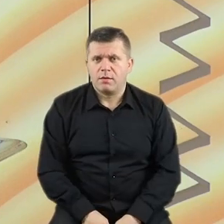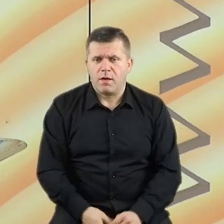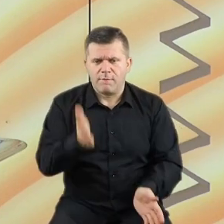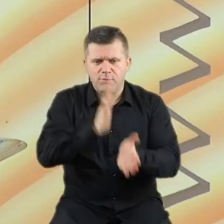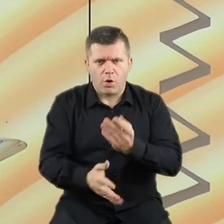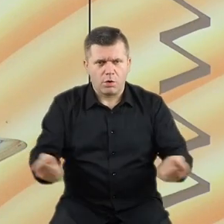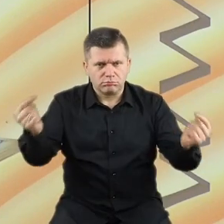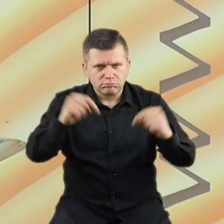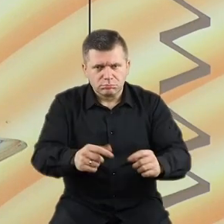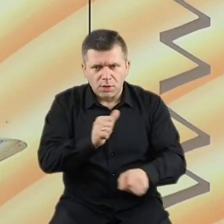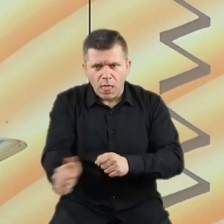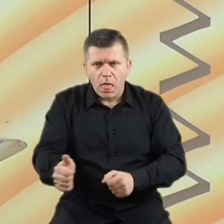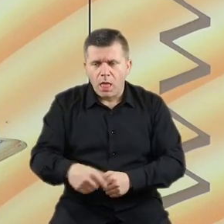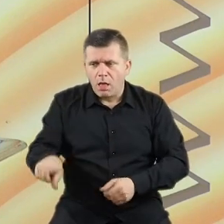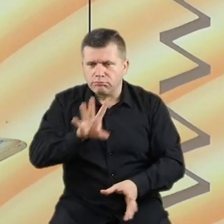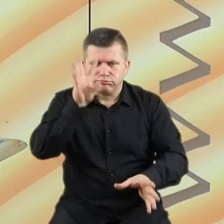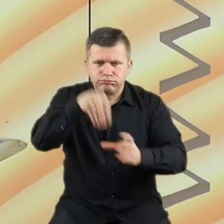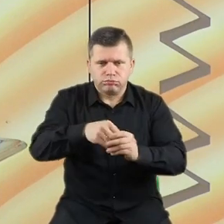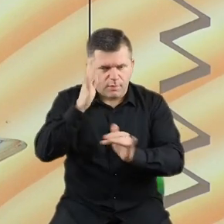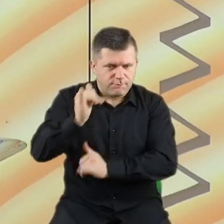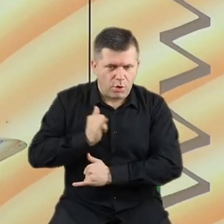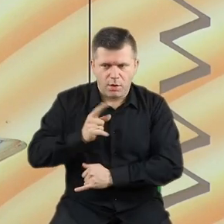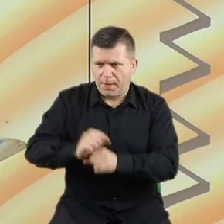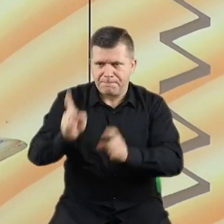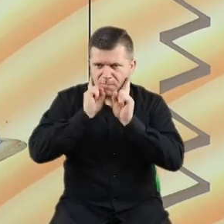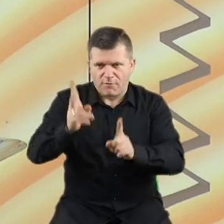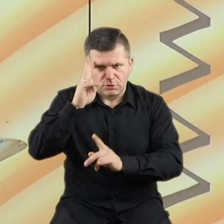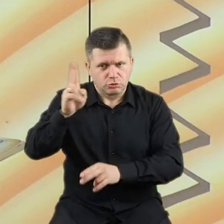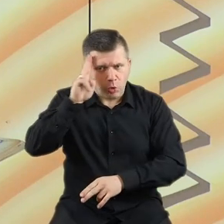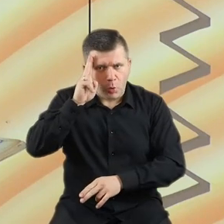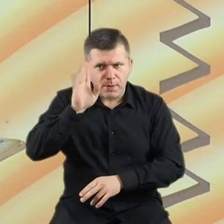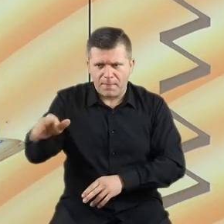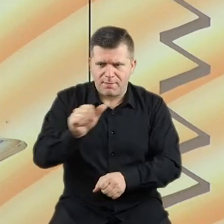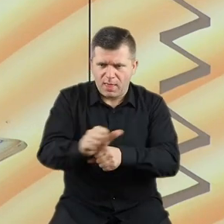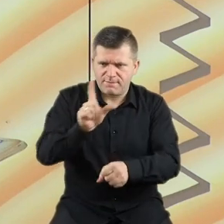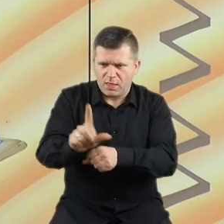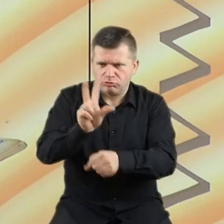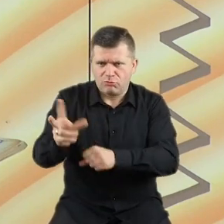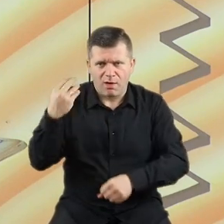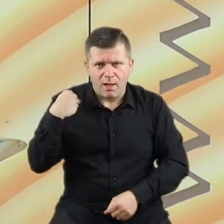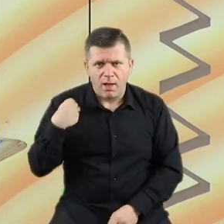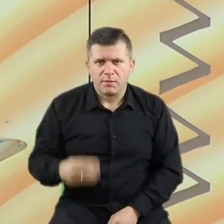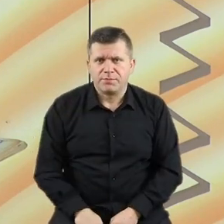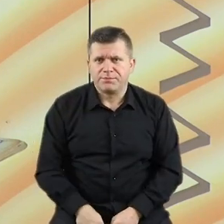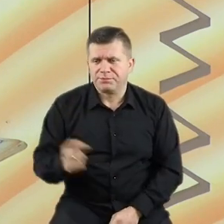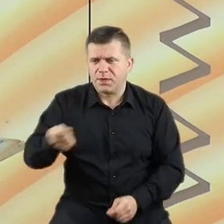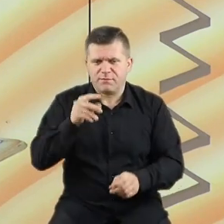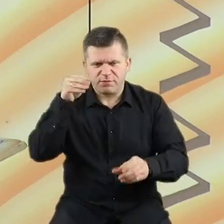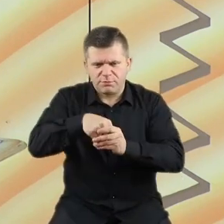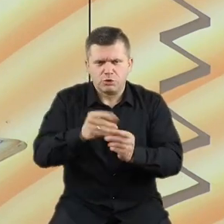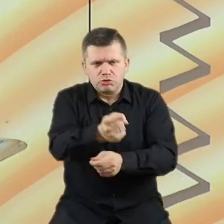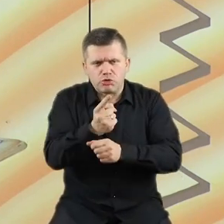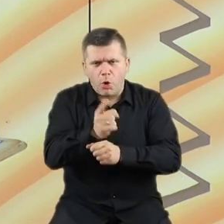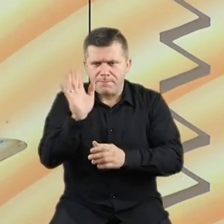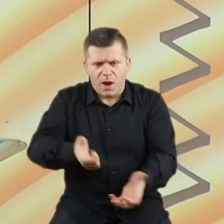wojna przychodzi po nich i oni wstępują do wojska i oni są prawdziwymi żołnierzami. Mają 11, 12, 13 lat, jadą w czołgu,